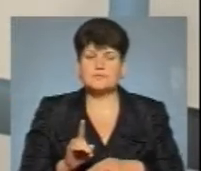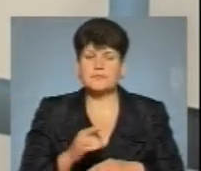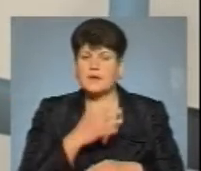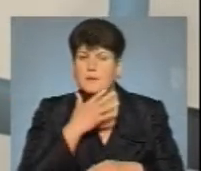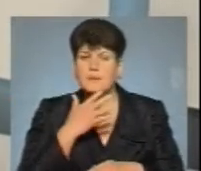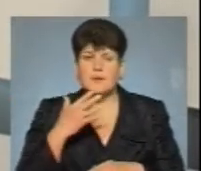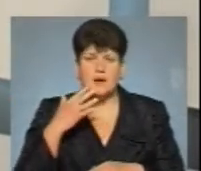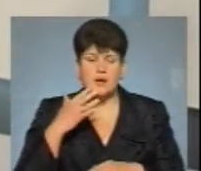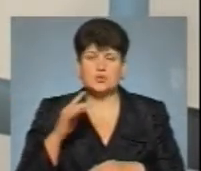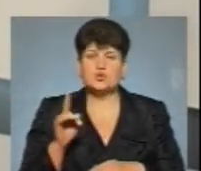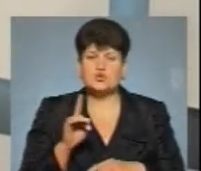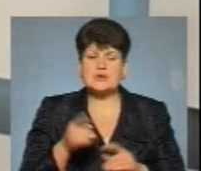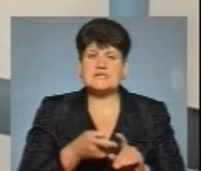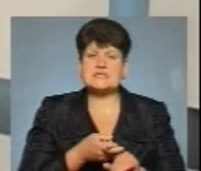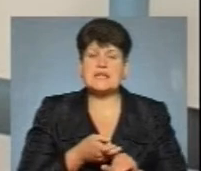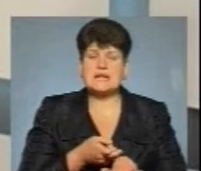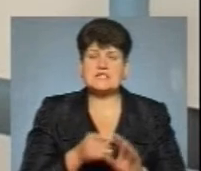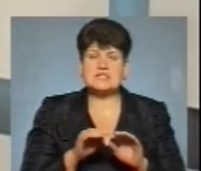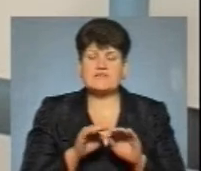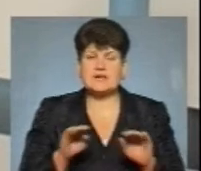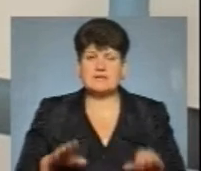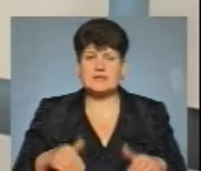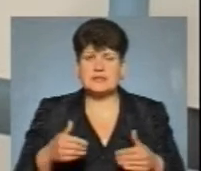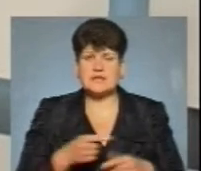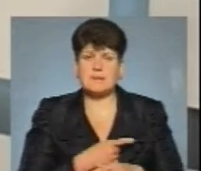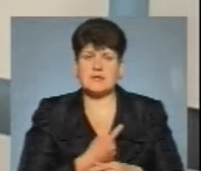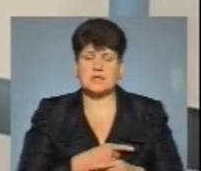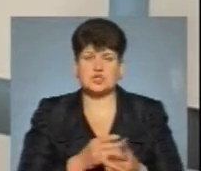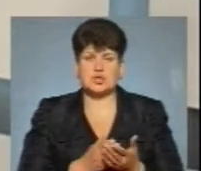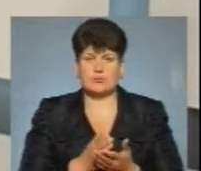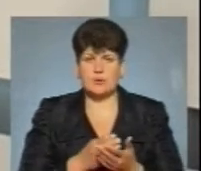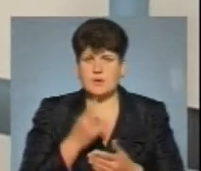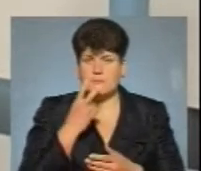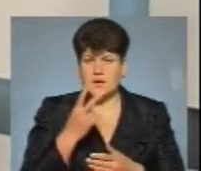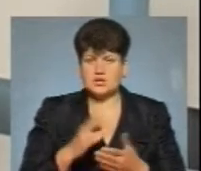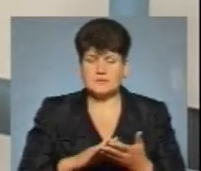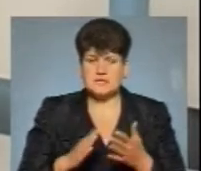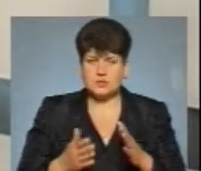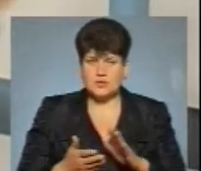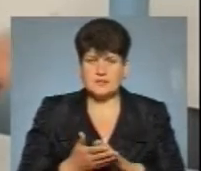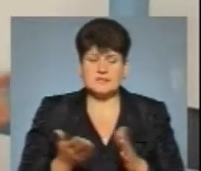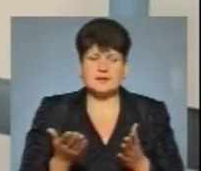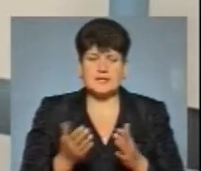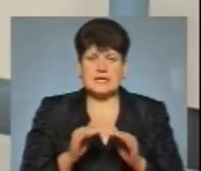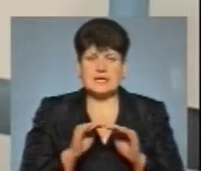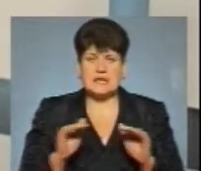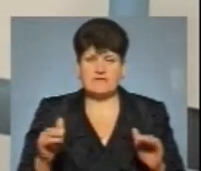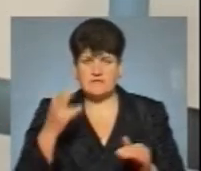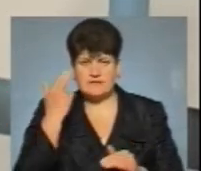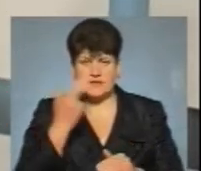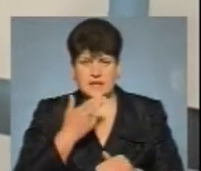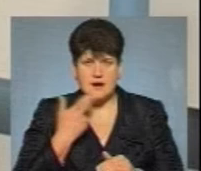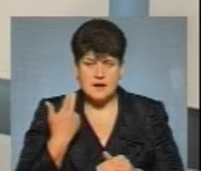багато чого залежить від рівня надання медичних послуг. Ми бачимо ситуацію, який рівень в Італії,